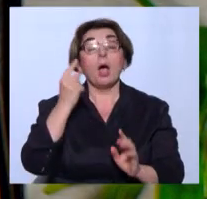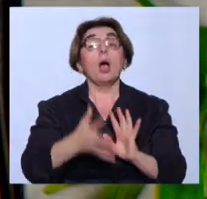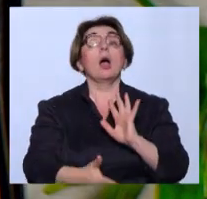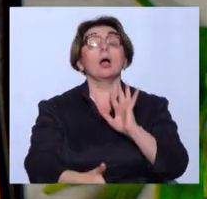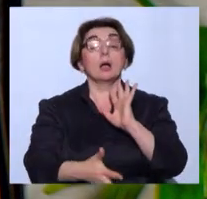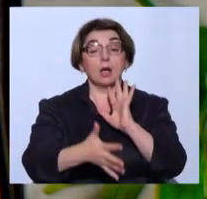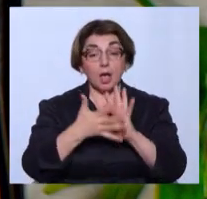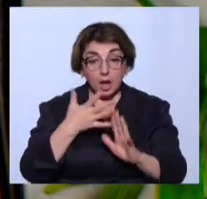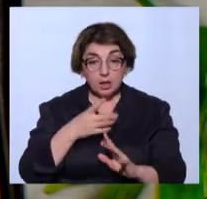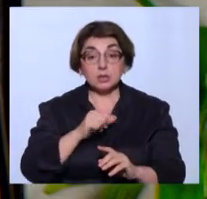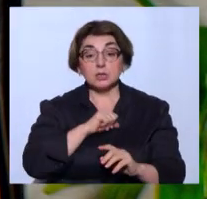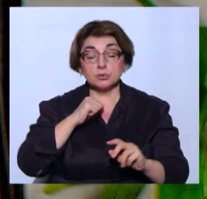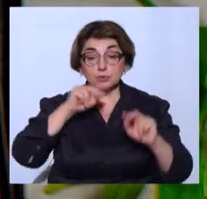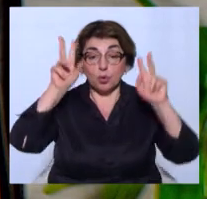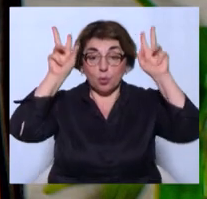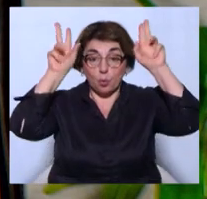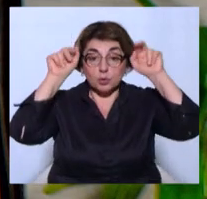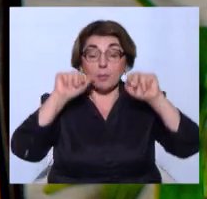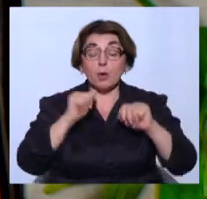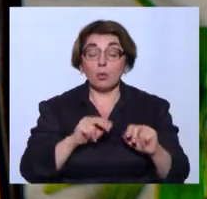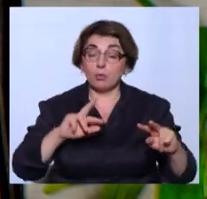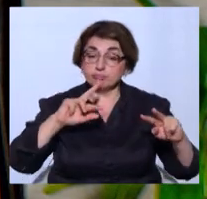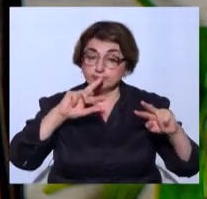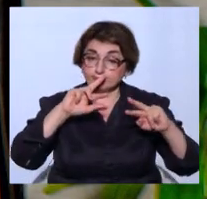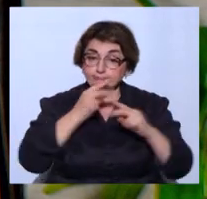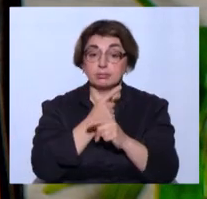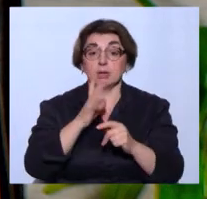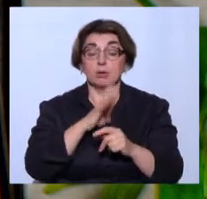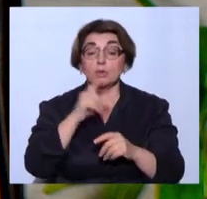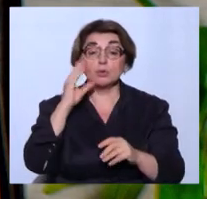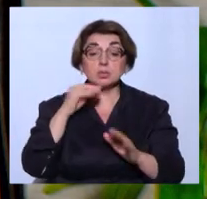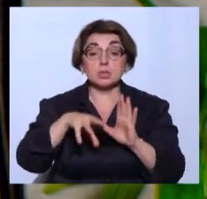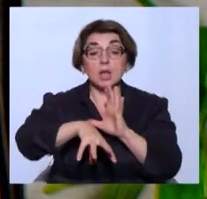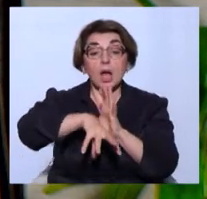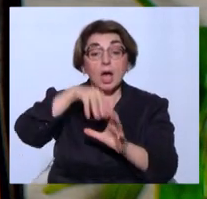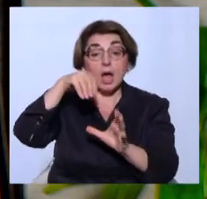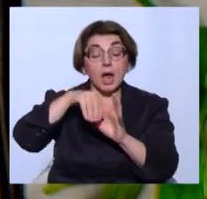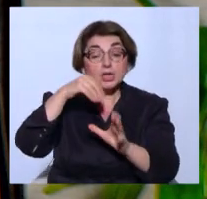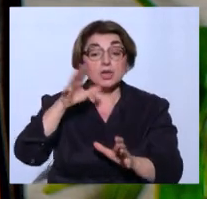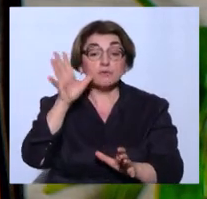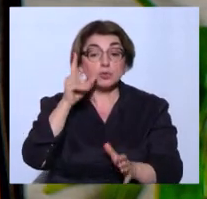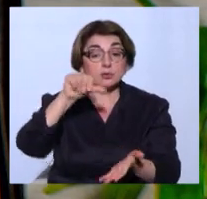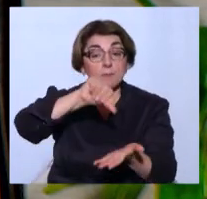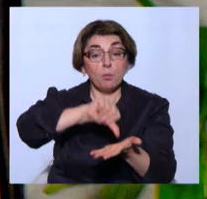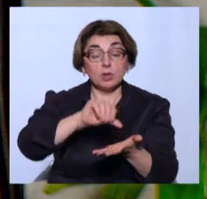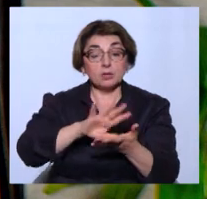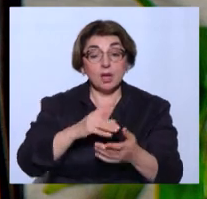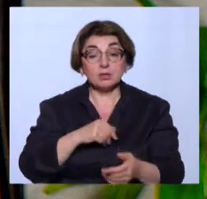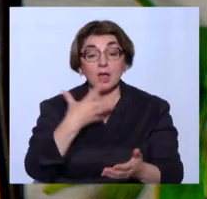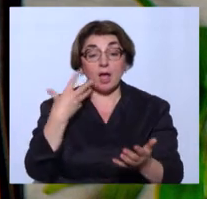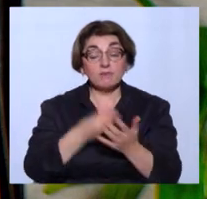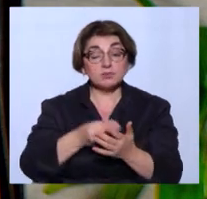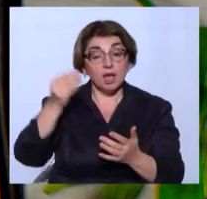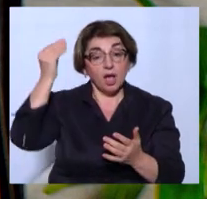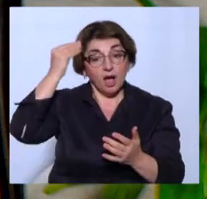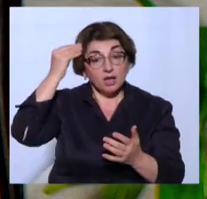მიხვდნენ, თუ რამ ხელა შეცდომა დაუშვეს, როდესაც არჩევნებს არ დაესწრნენ და საკუთარი აზრი არ დააფიქსირეს. არ თქვეს,